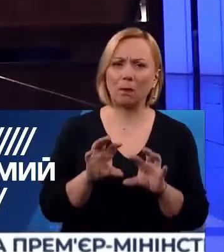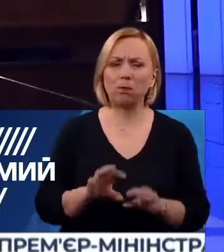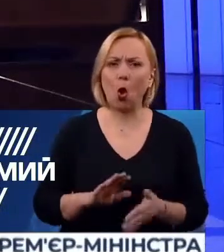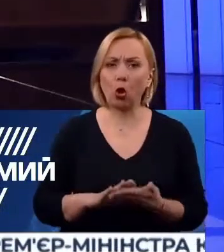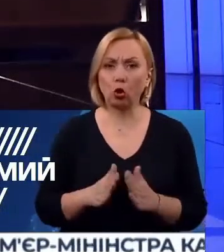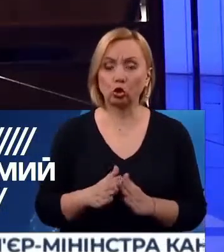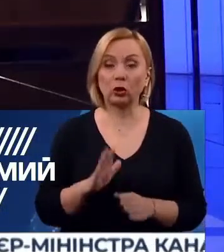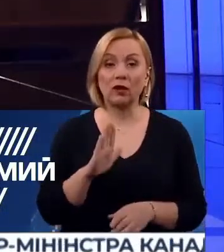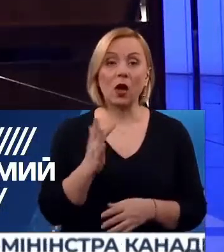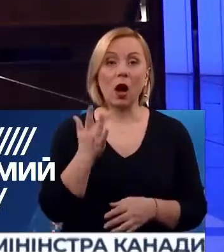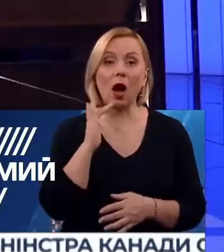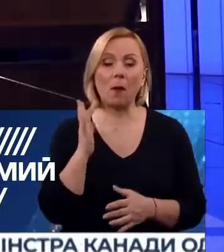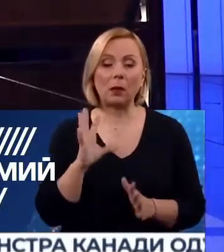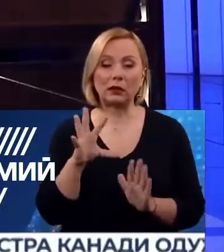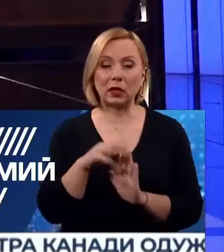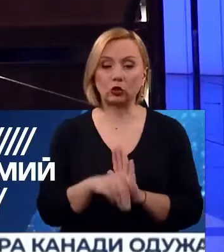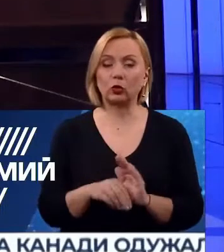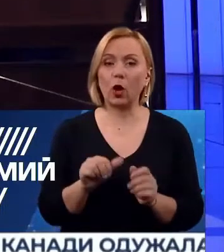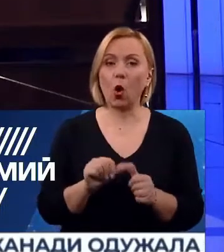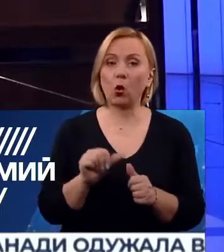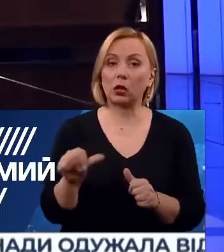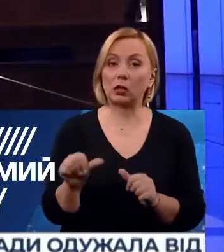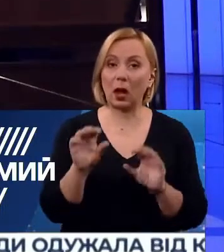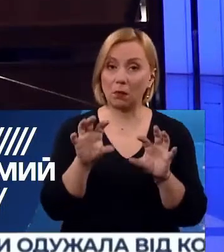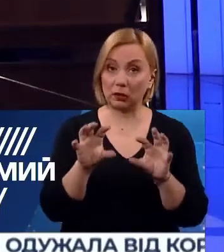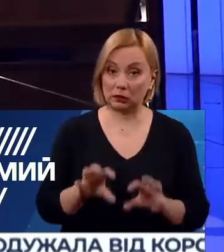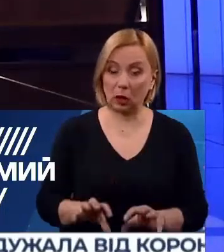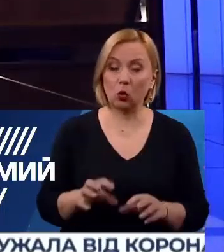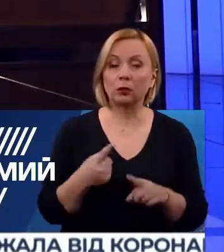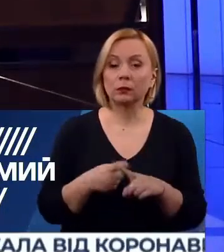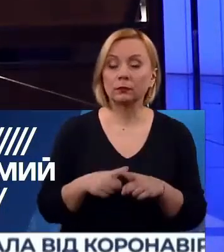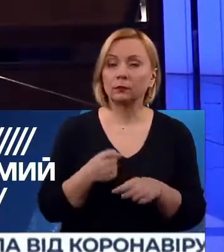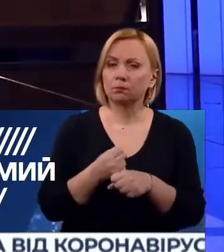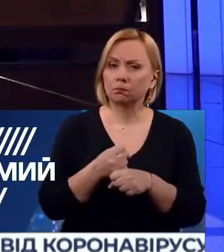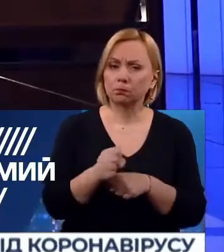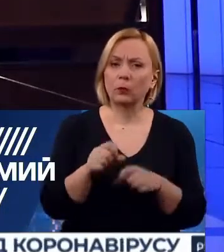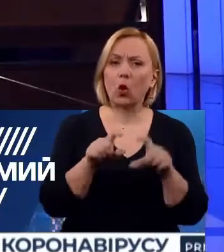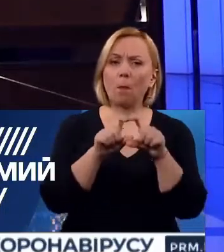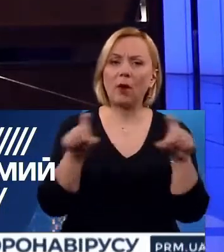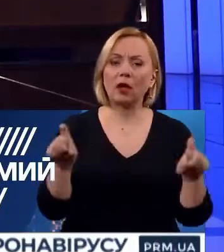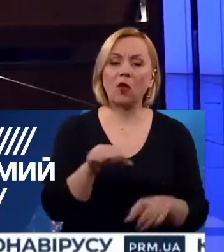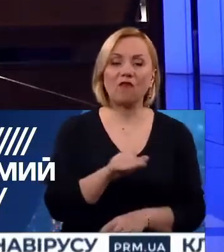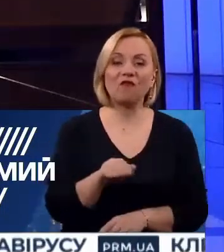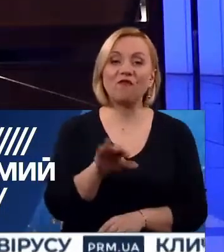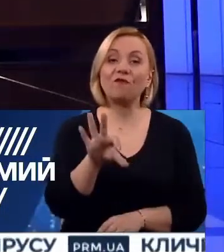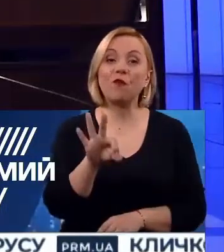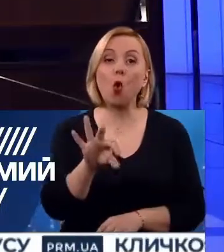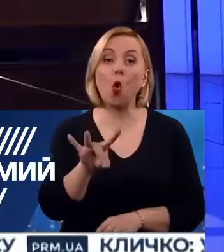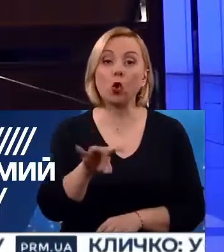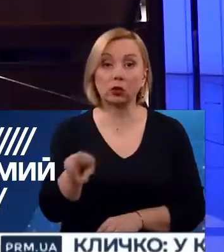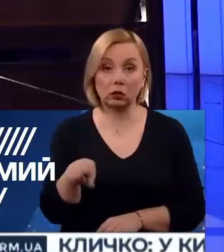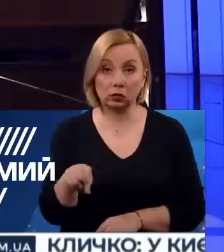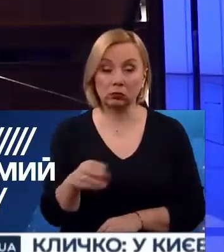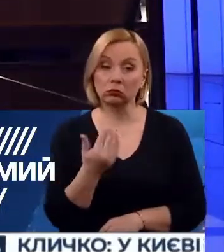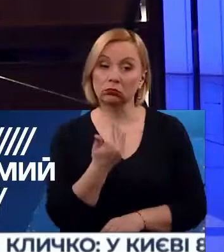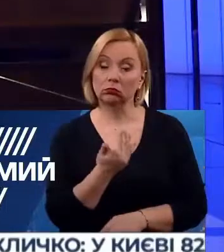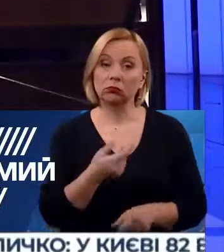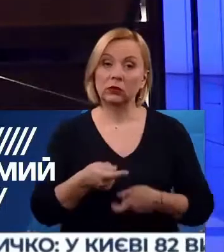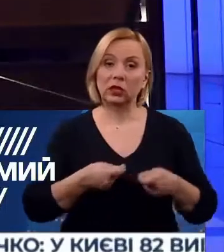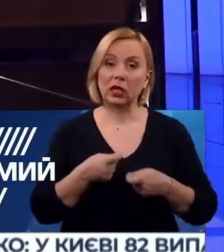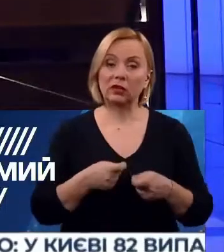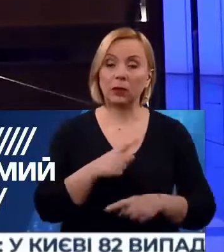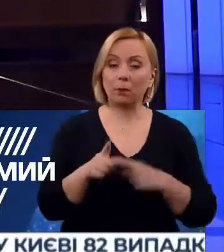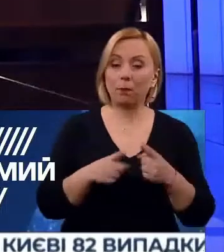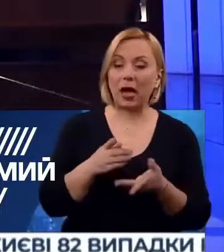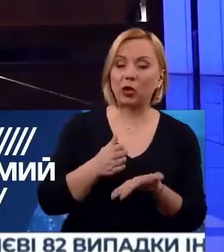Сполучених Штатах застосували окремий закон, який примусив компанію Ford, її керівництво, переорієнтуватися на